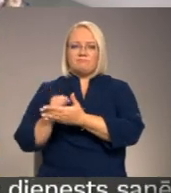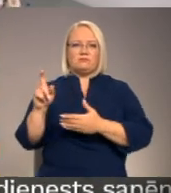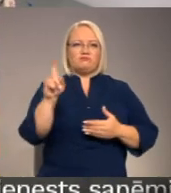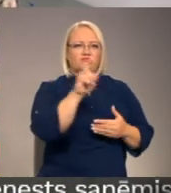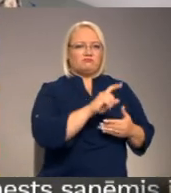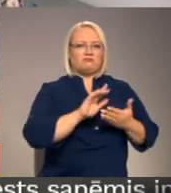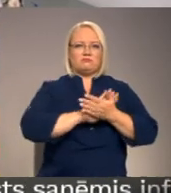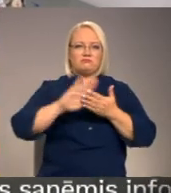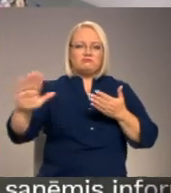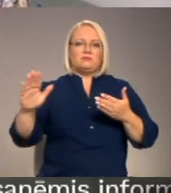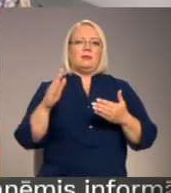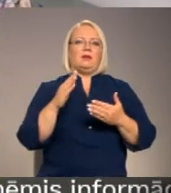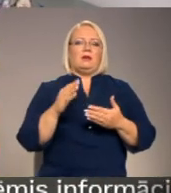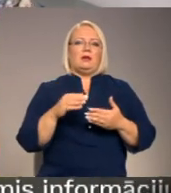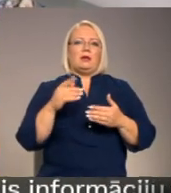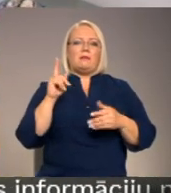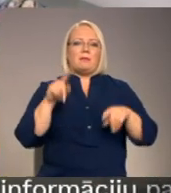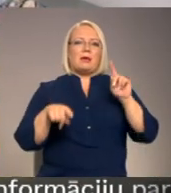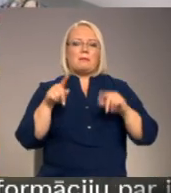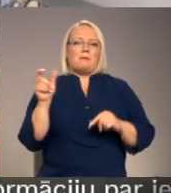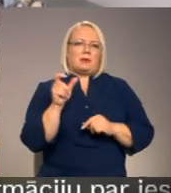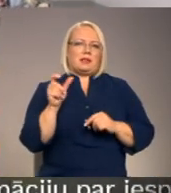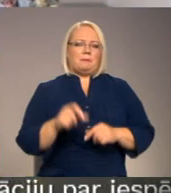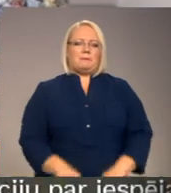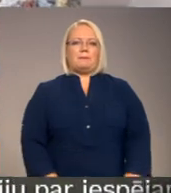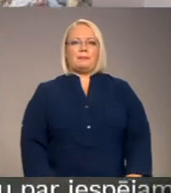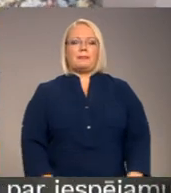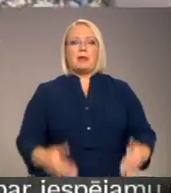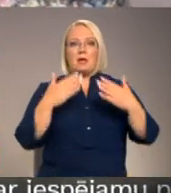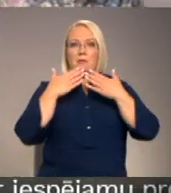darīt, dezinficēt ik pēc brītiņa.